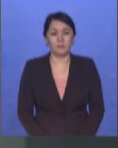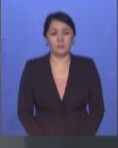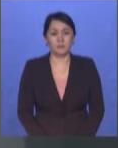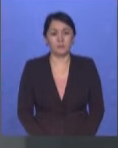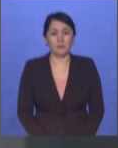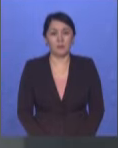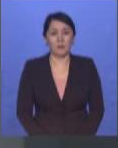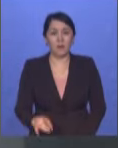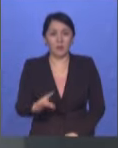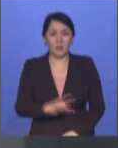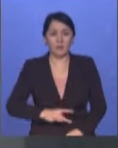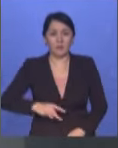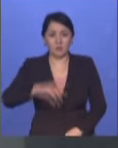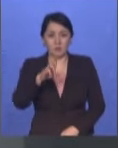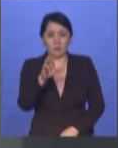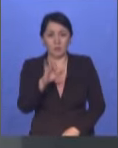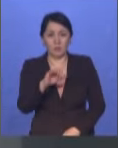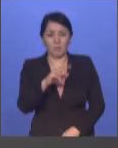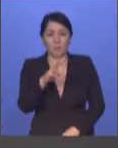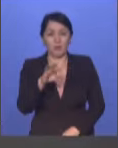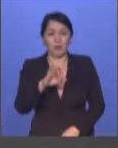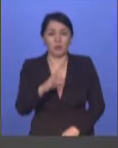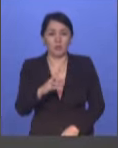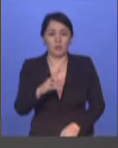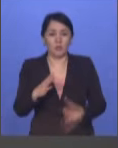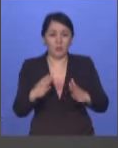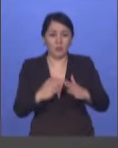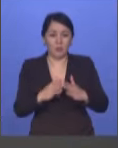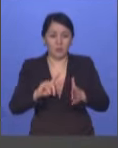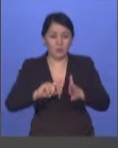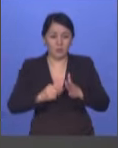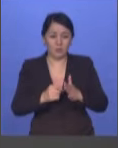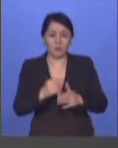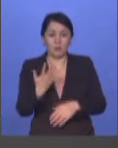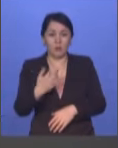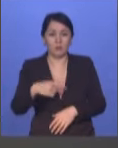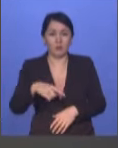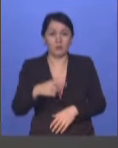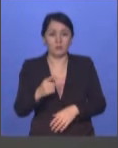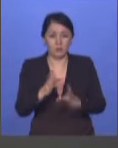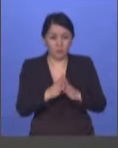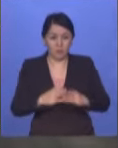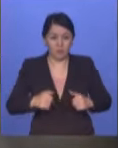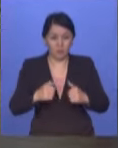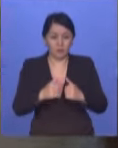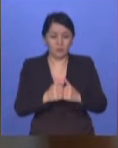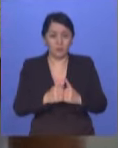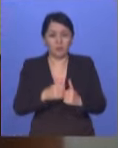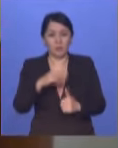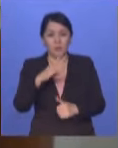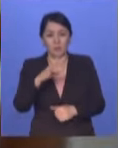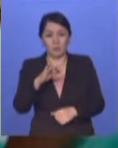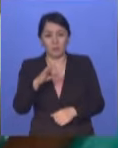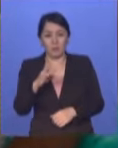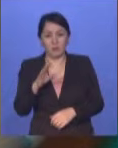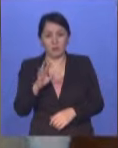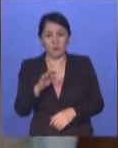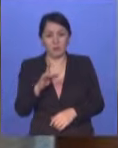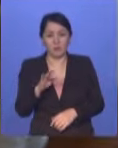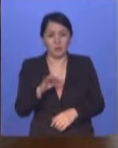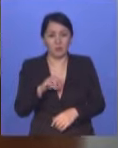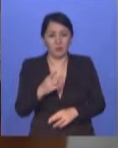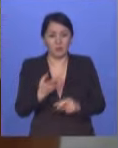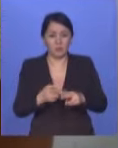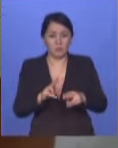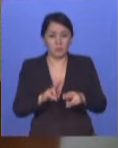В микрорайоне Берлек вручили ключи от 51 дома. Среди новоселов и Александр Михайличенко. В микрорайоне под